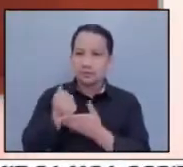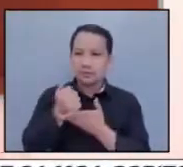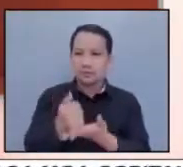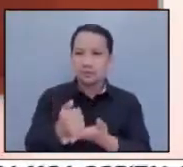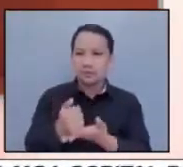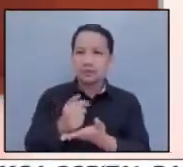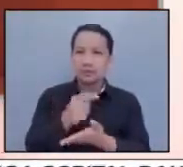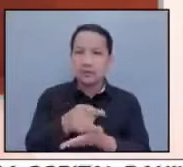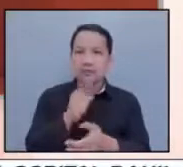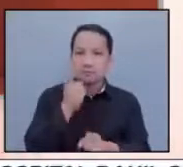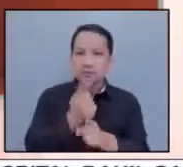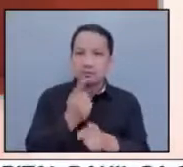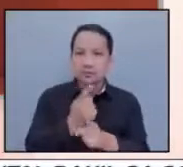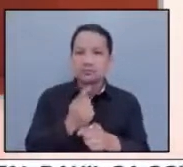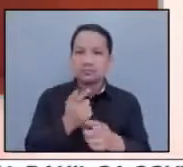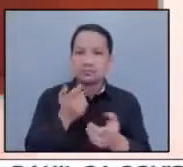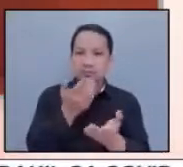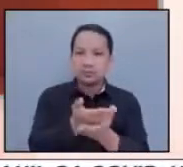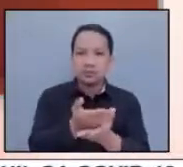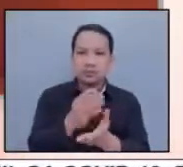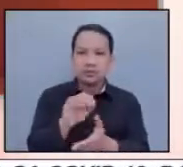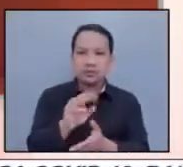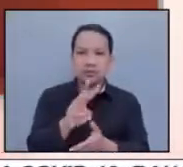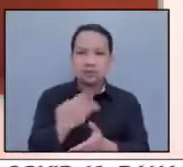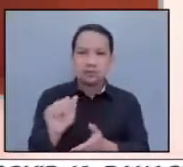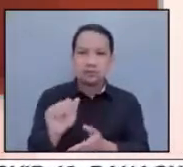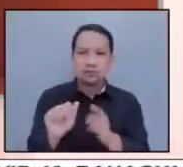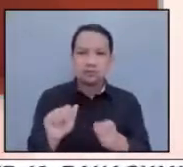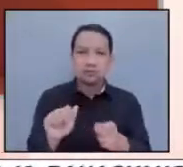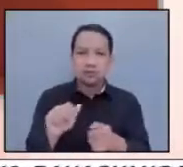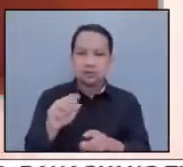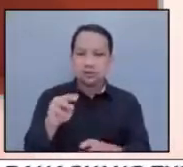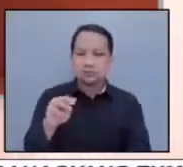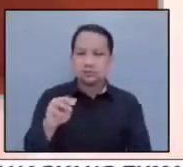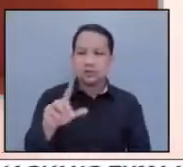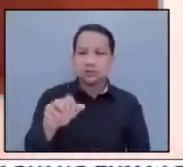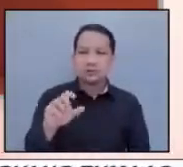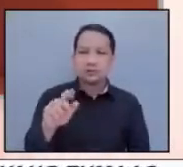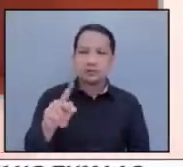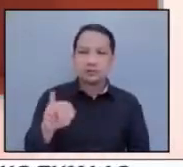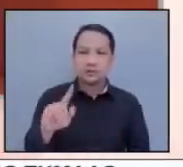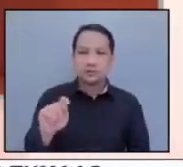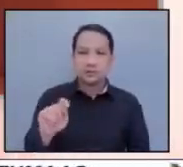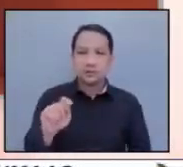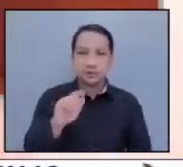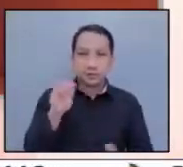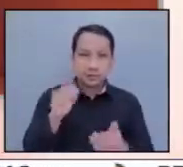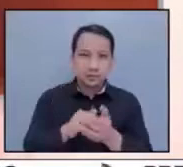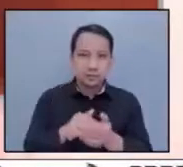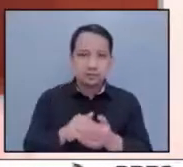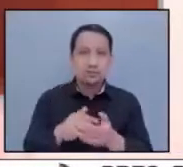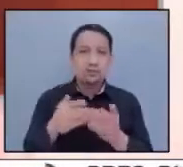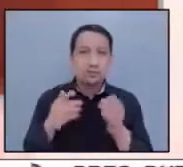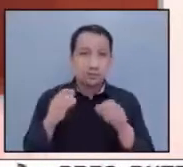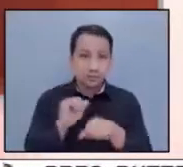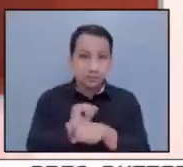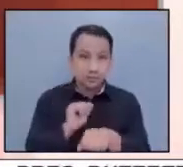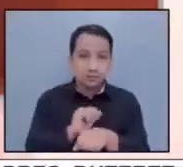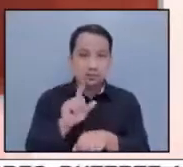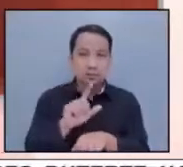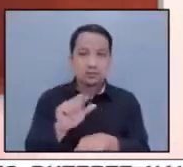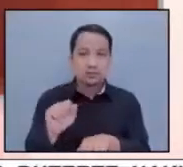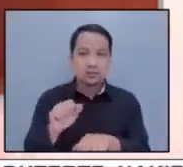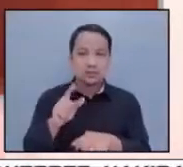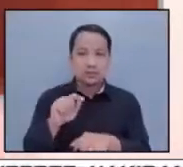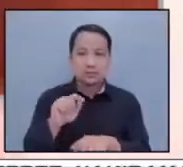dapat lapitan unang-unang OWA, Malasakit Center. And meron naman po tayo mga livelihood program din under ng TESDA, kahit po yung